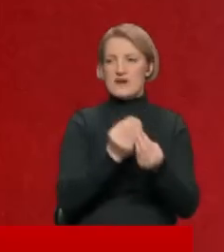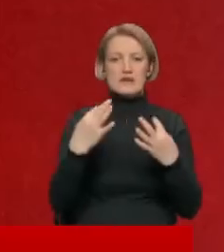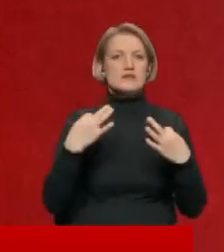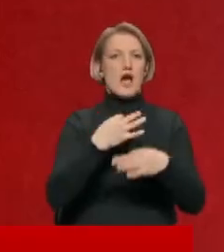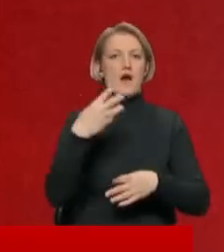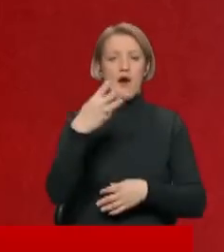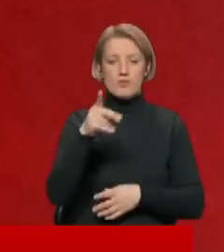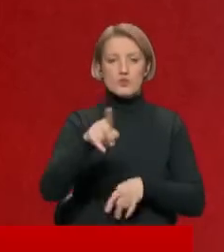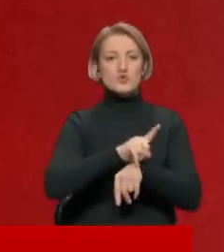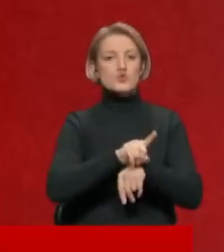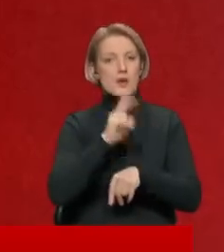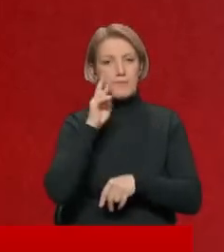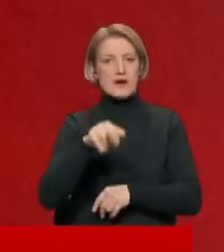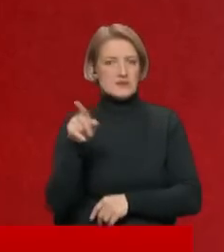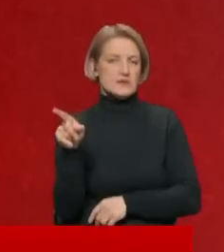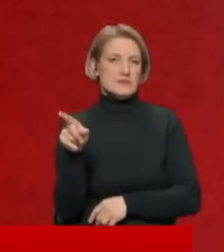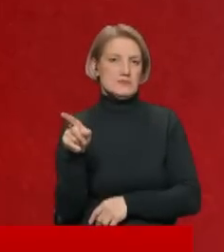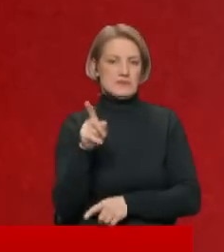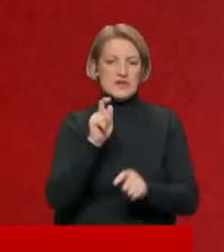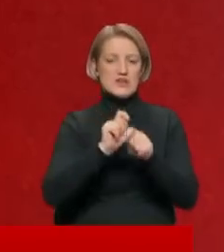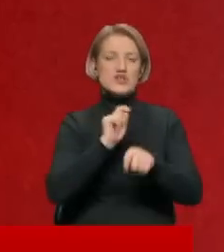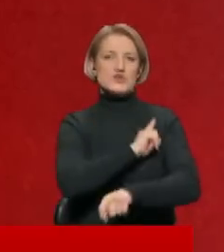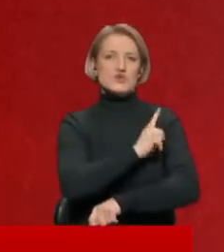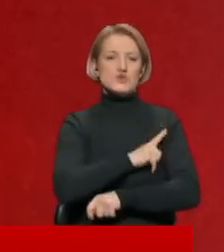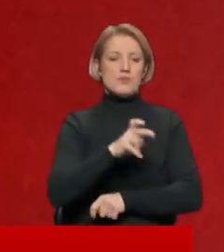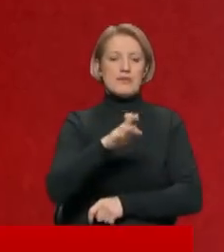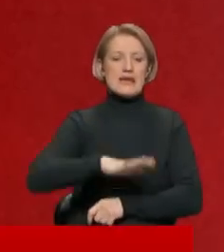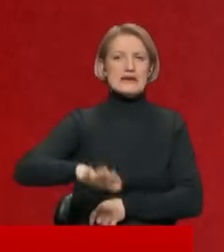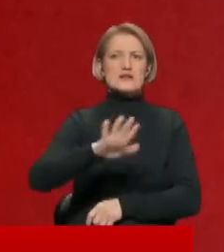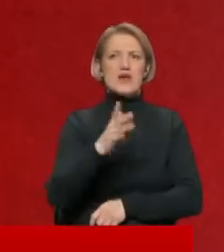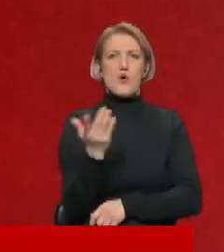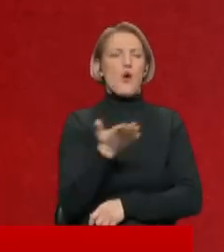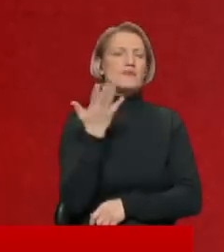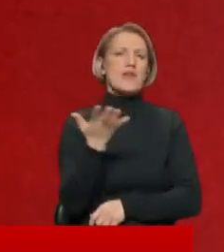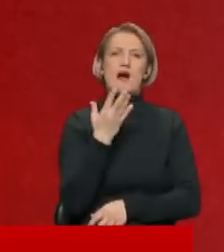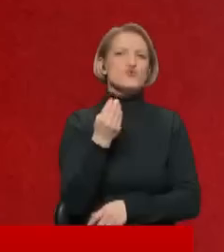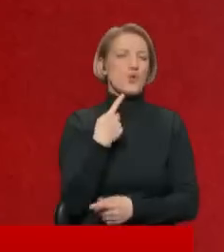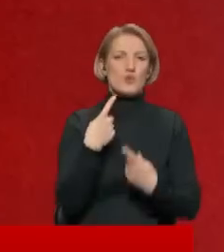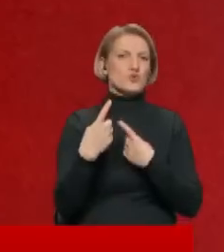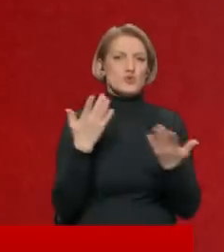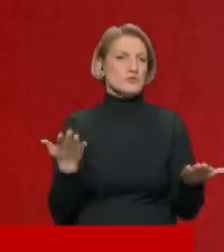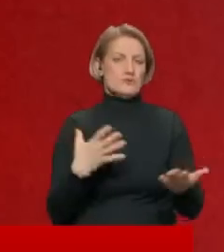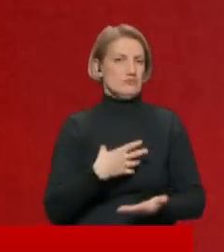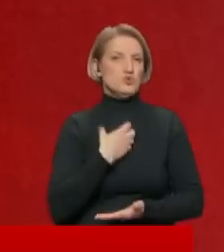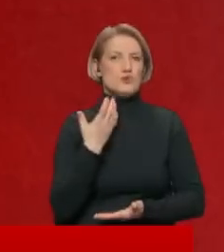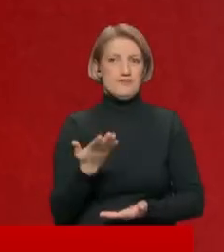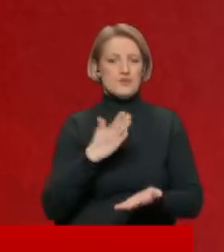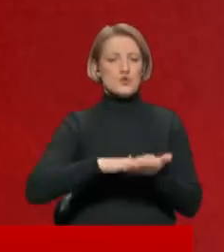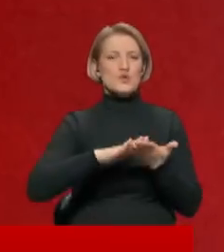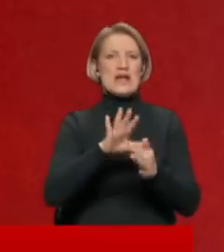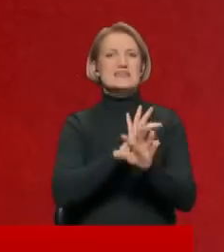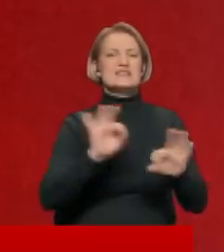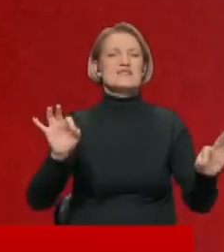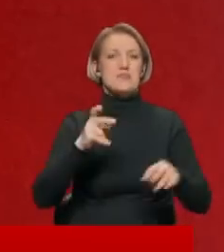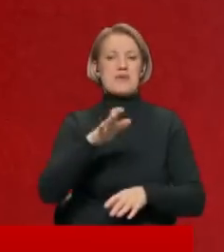bu surelere baksın biraz evvel iş gücü piyasası ile ilgili o kadar çok şey konuştuk ki maalesef düzensiz